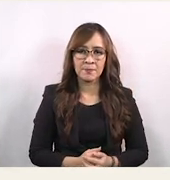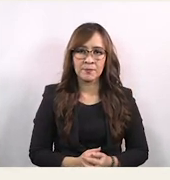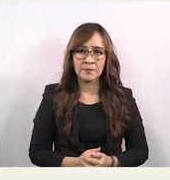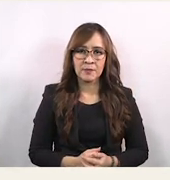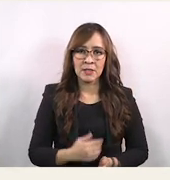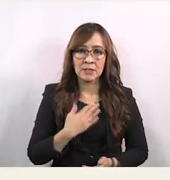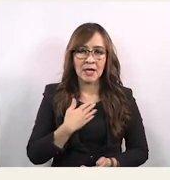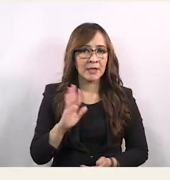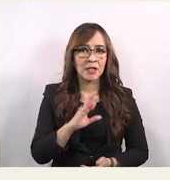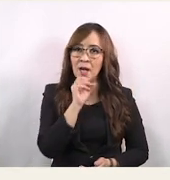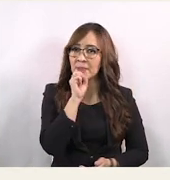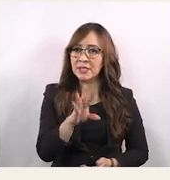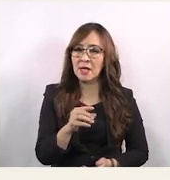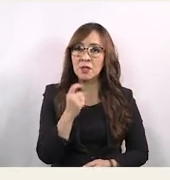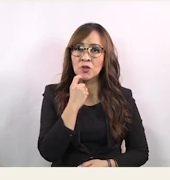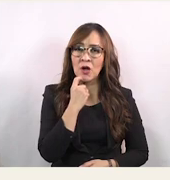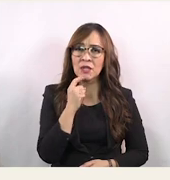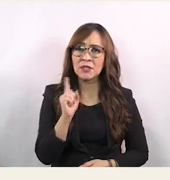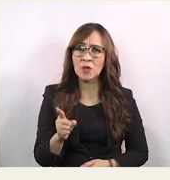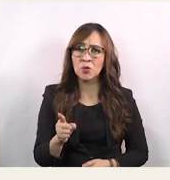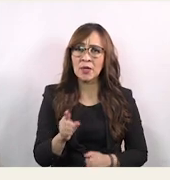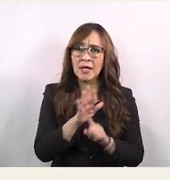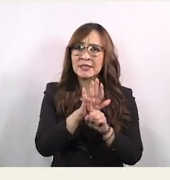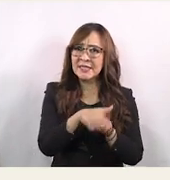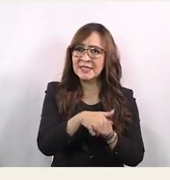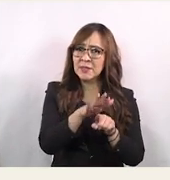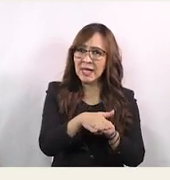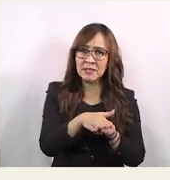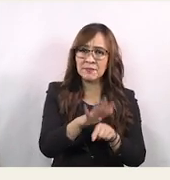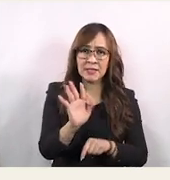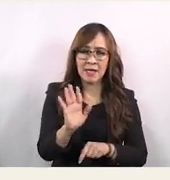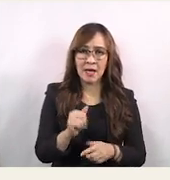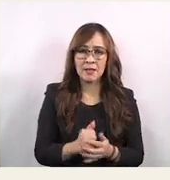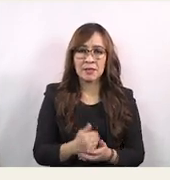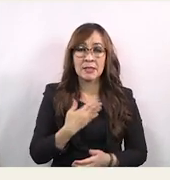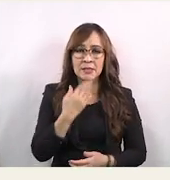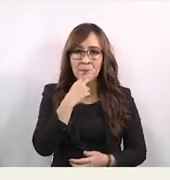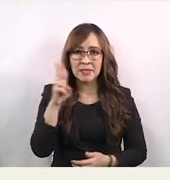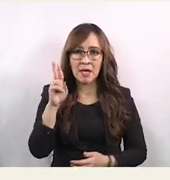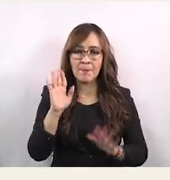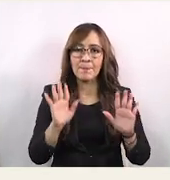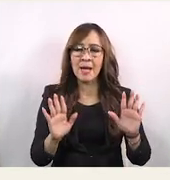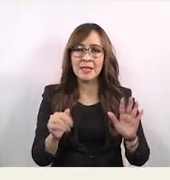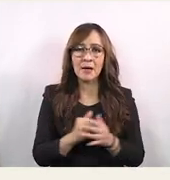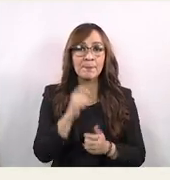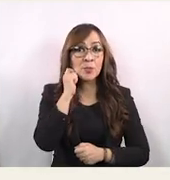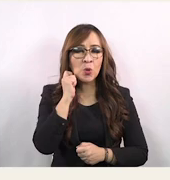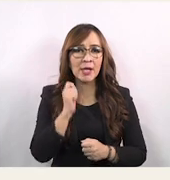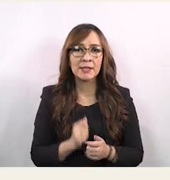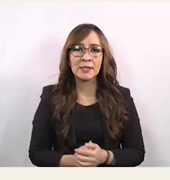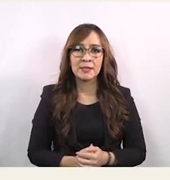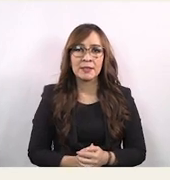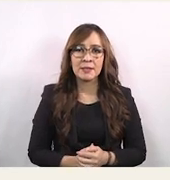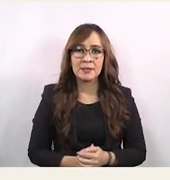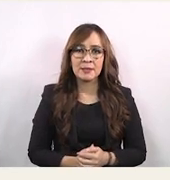Hai sih tidak sedang bicara tentang sesuatu yang diskriminatif saya percaya sekali banyak wanita-wanita dipakai Tuhan luar biasa